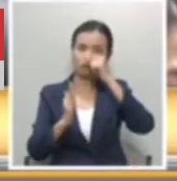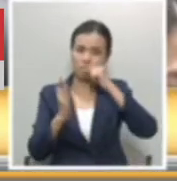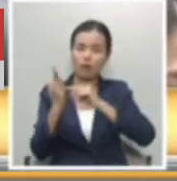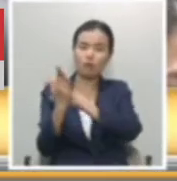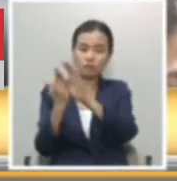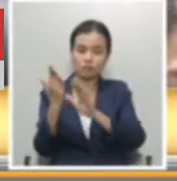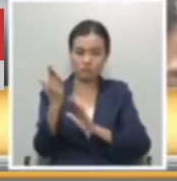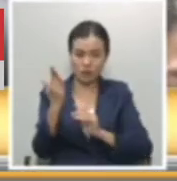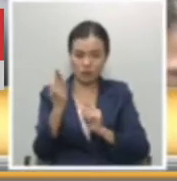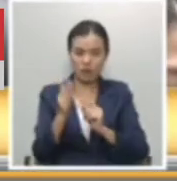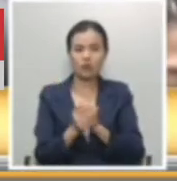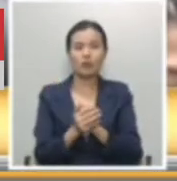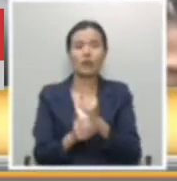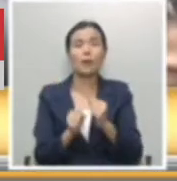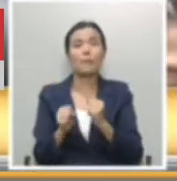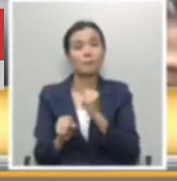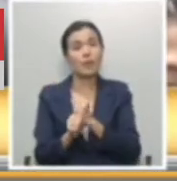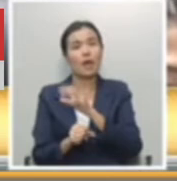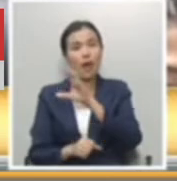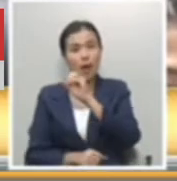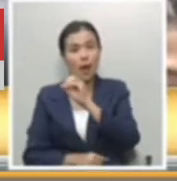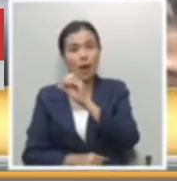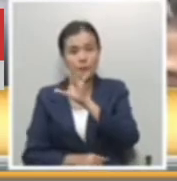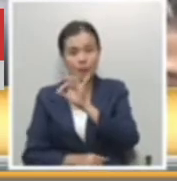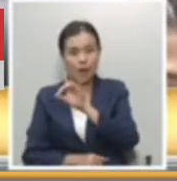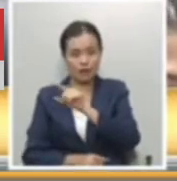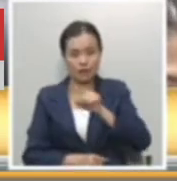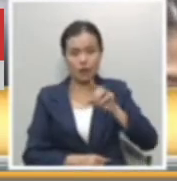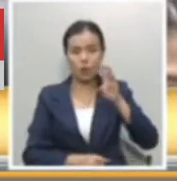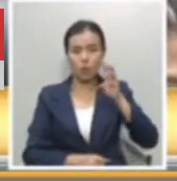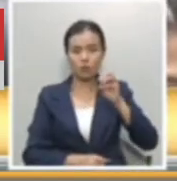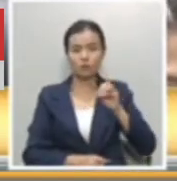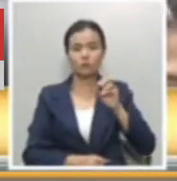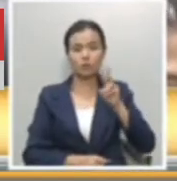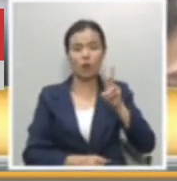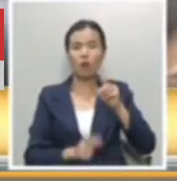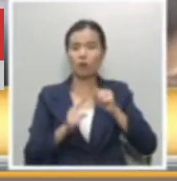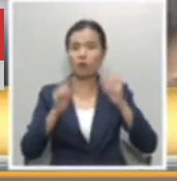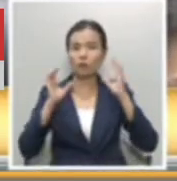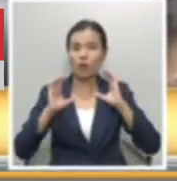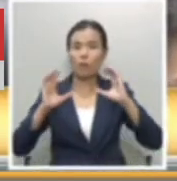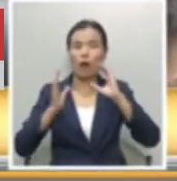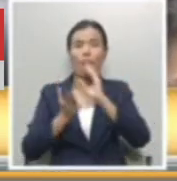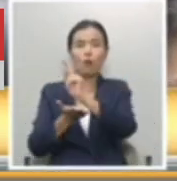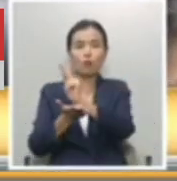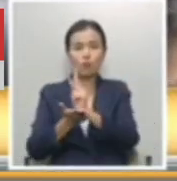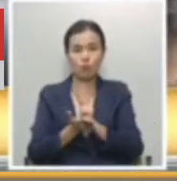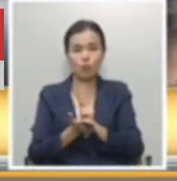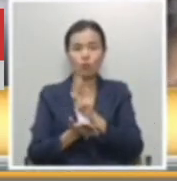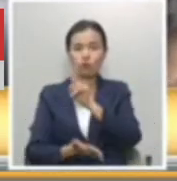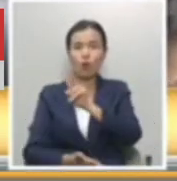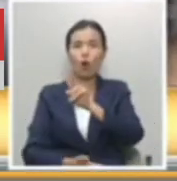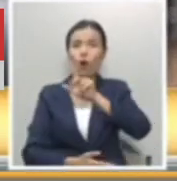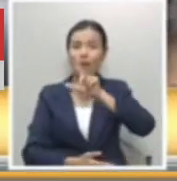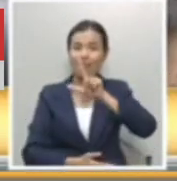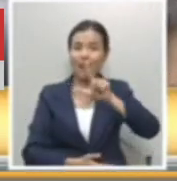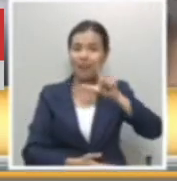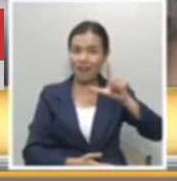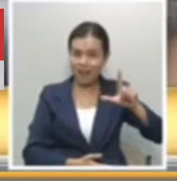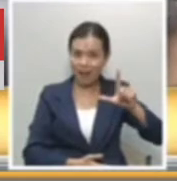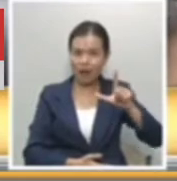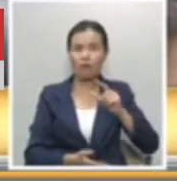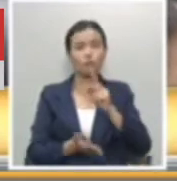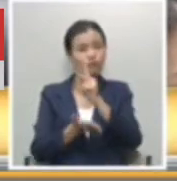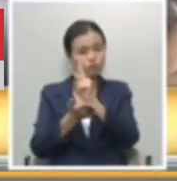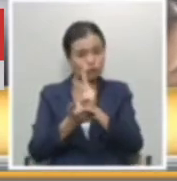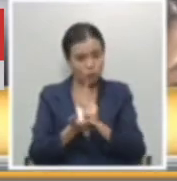านประธานครับตั้งแต่58ถึง62รัฐบาลกู้เงินมากกว่า2ล้านล้านบาทไปเรียบร้อยครับ